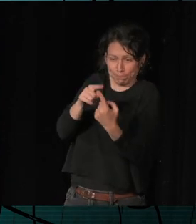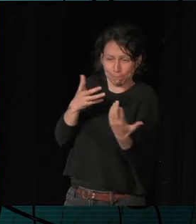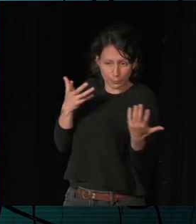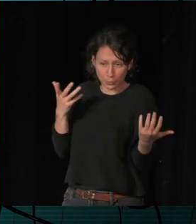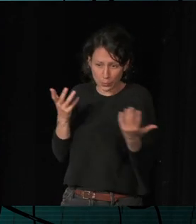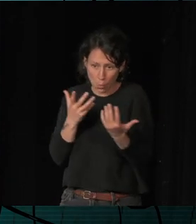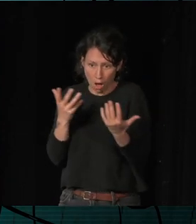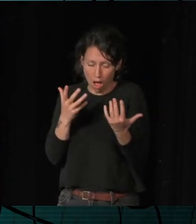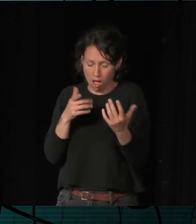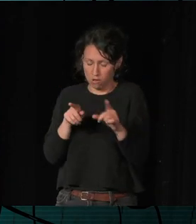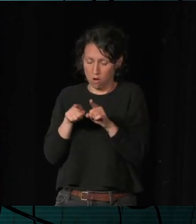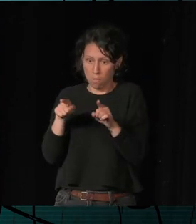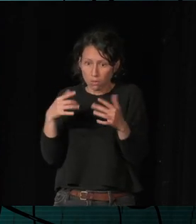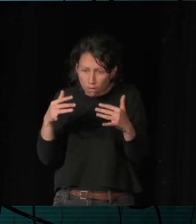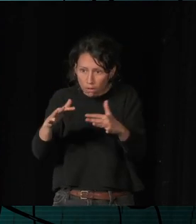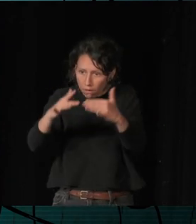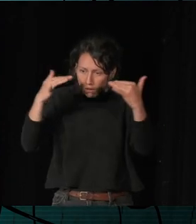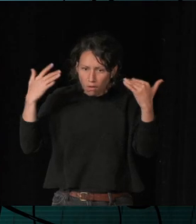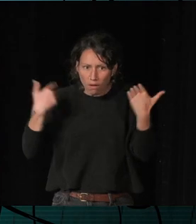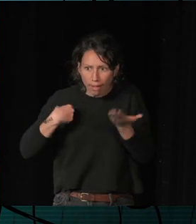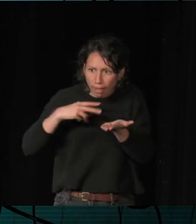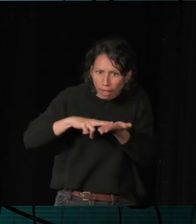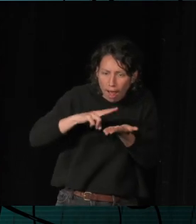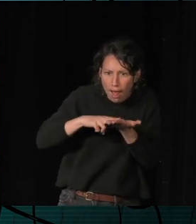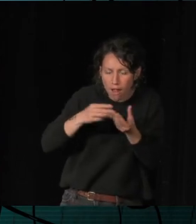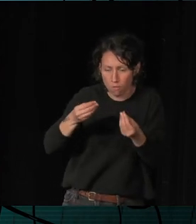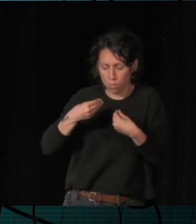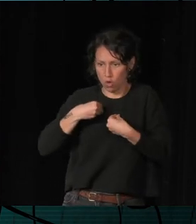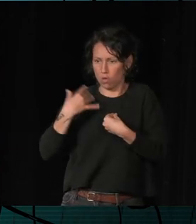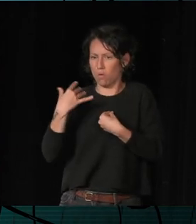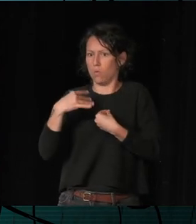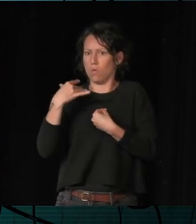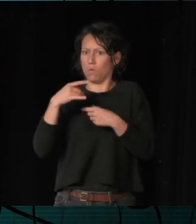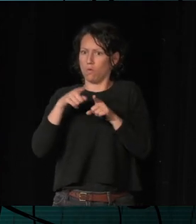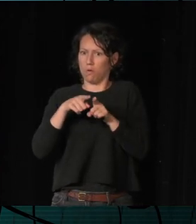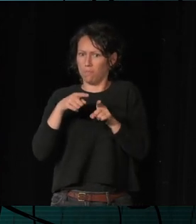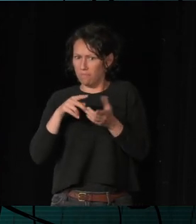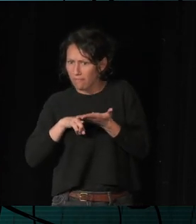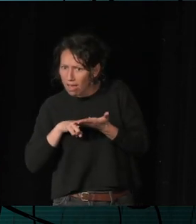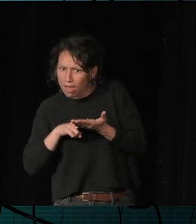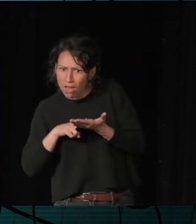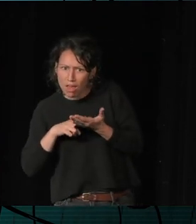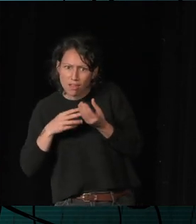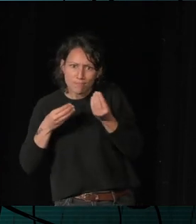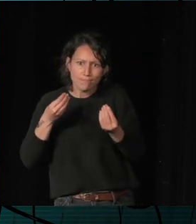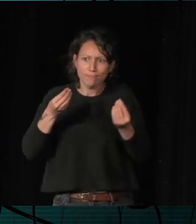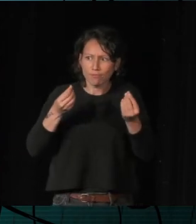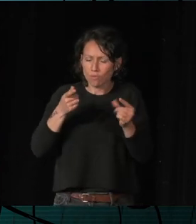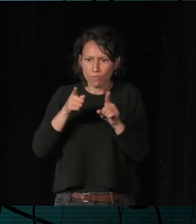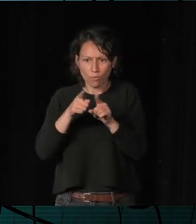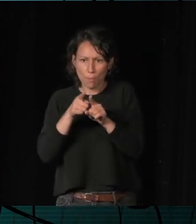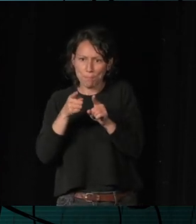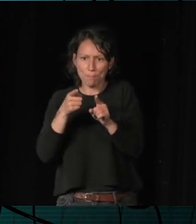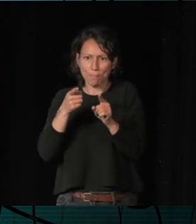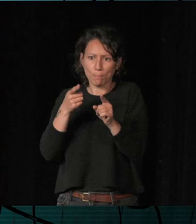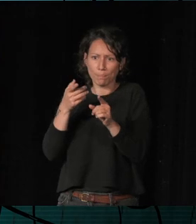d'autant plus perturbante, d'autant plus vivace. Et idéalement, donc c'est l'intention de Décarnation, et c'était déjà un petit peu l'intention de